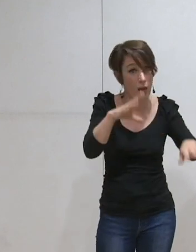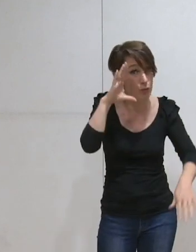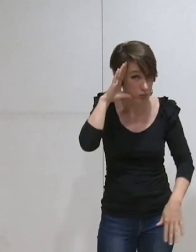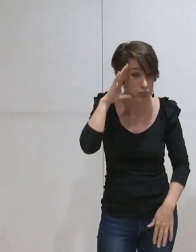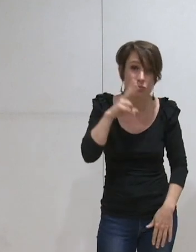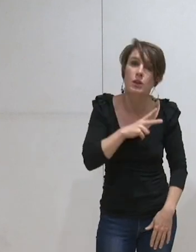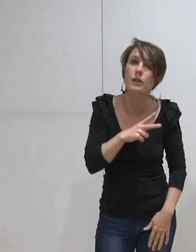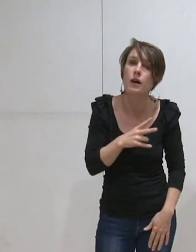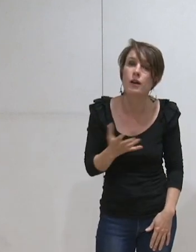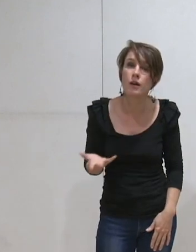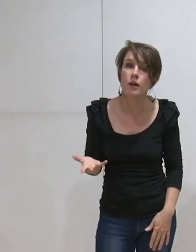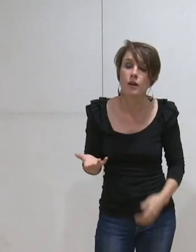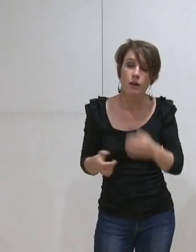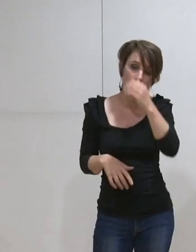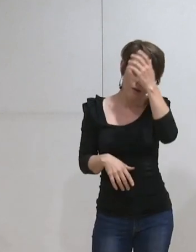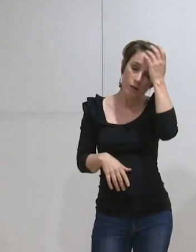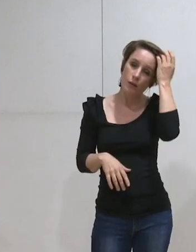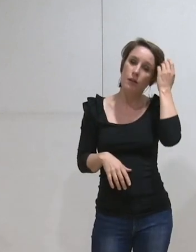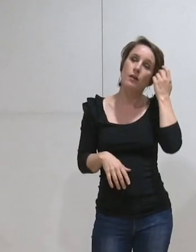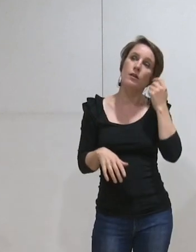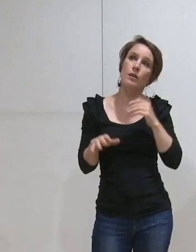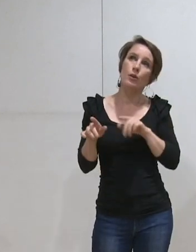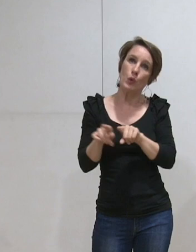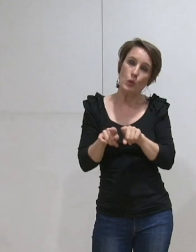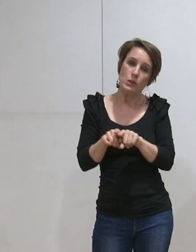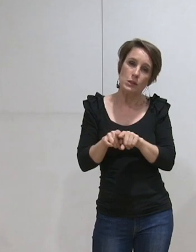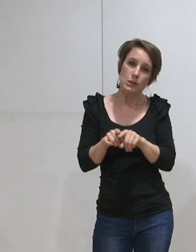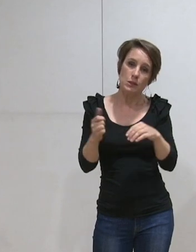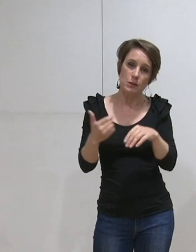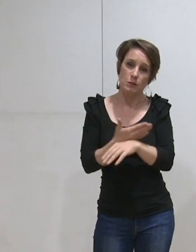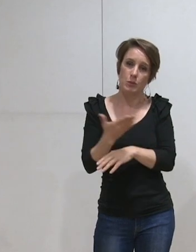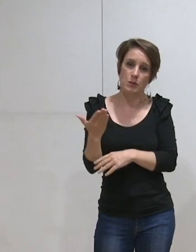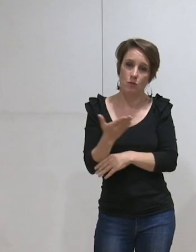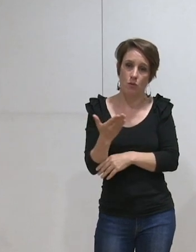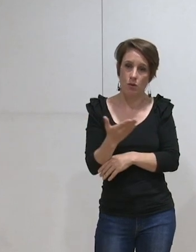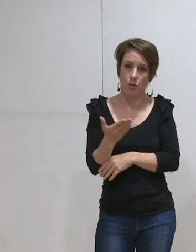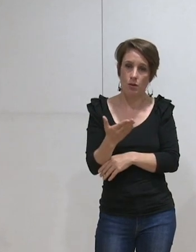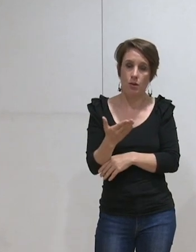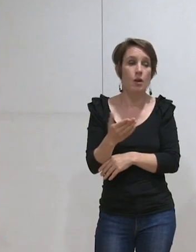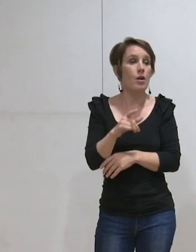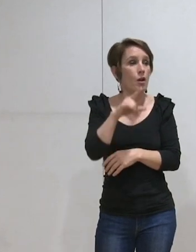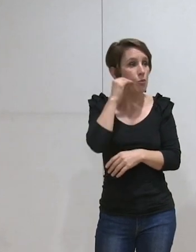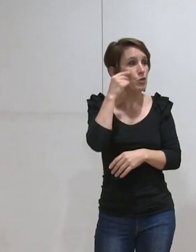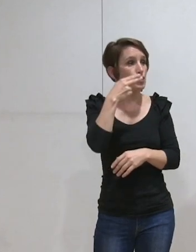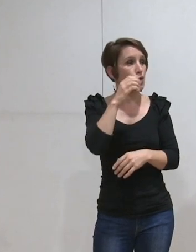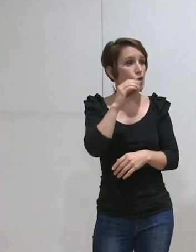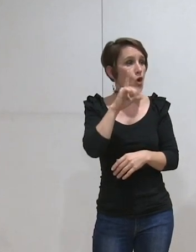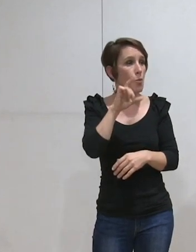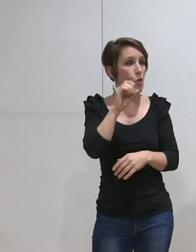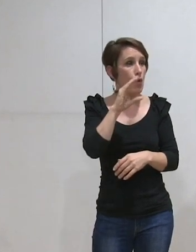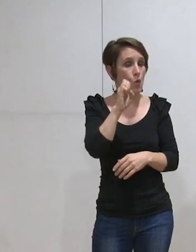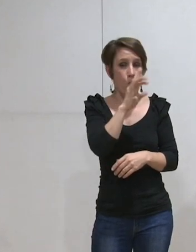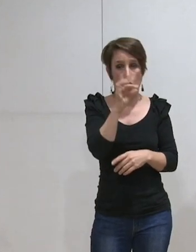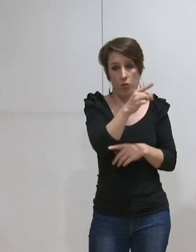euh il y a aussi ce phénomène de décohabitation dont parlait monsieur Noblecourt mais c'est un phénomène